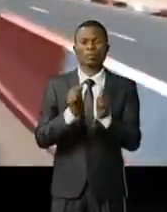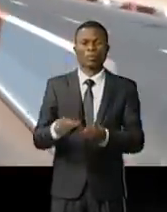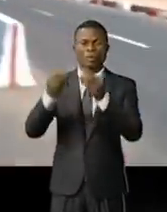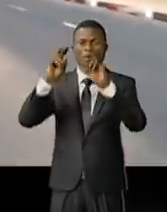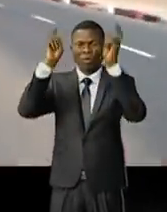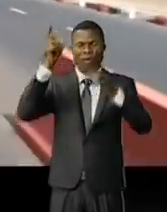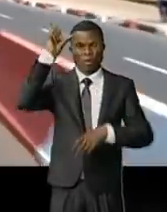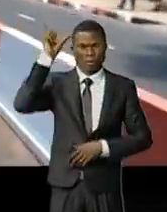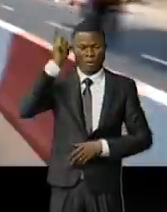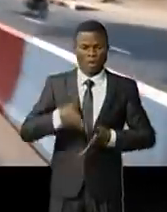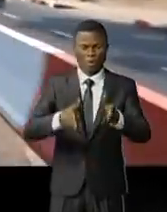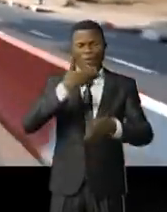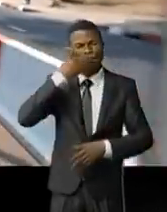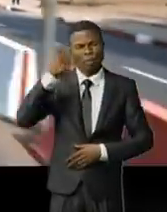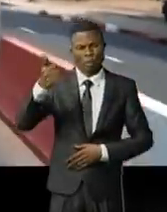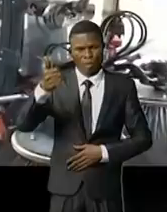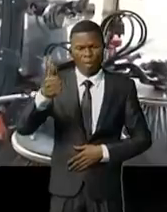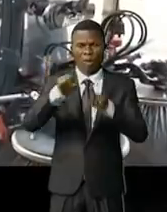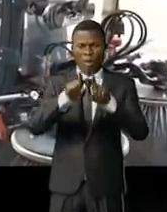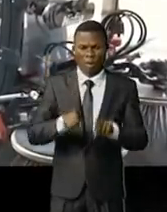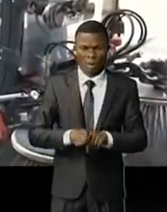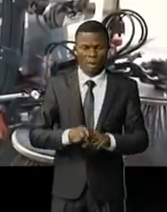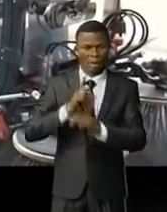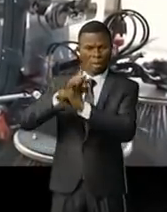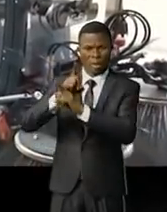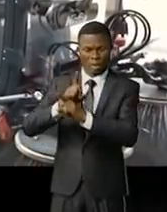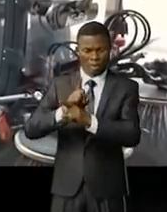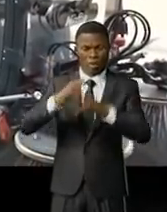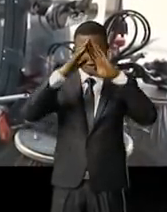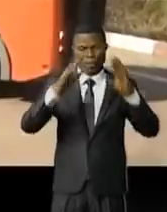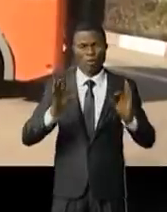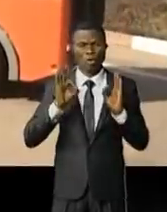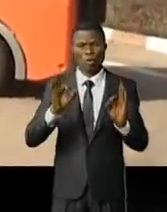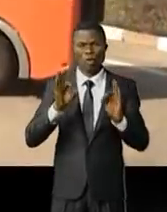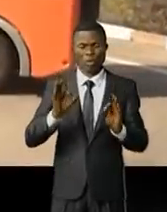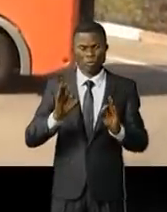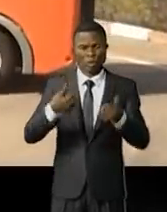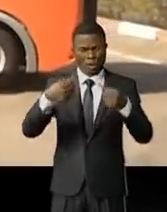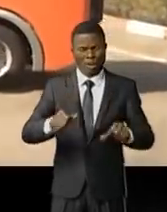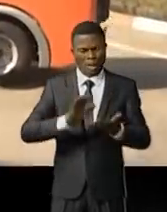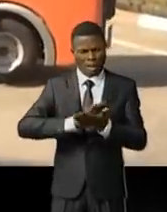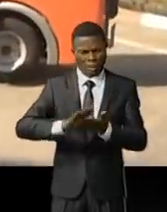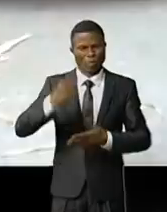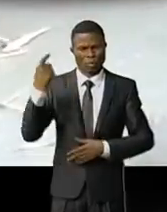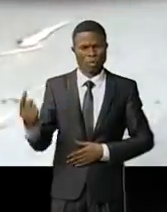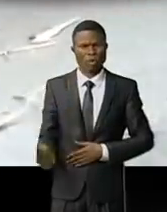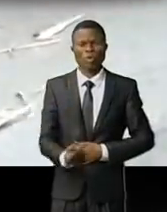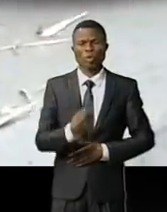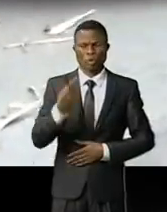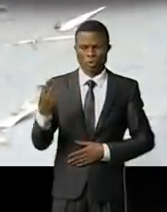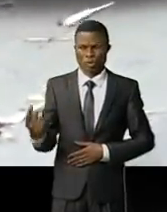ville de Lubumbashi des routes modernes et une autre est de garder ses nouvelles infrastructures dans un état de propriété permanente.